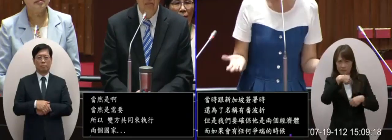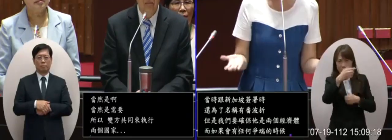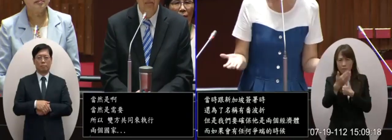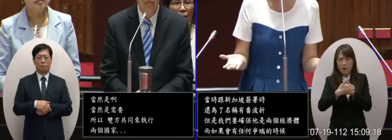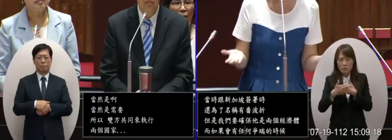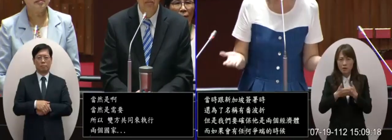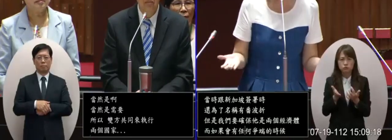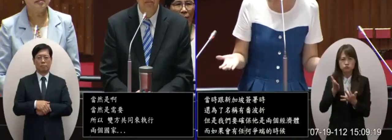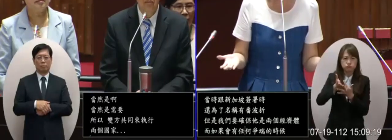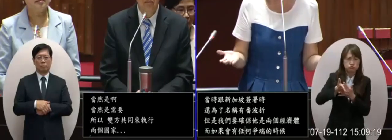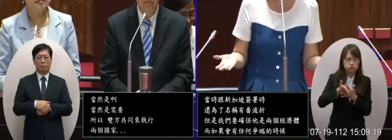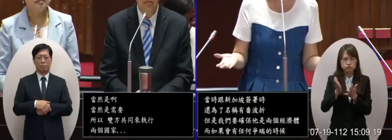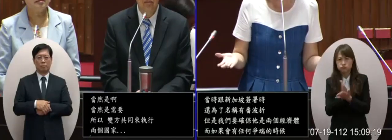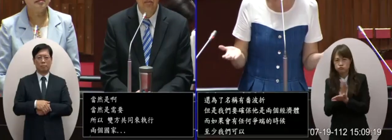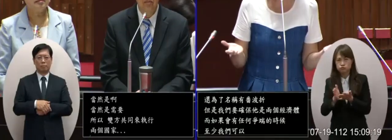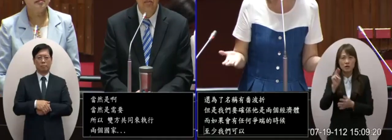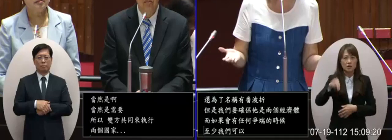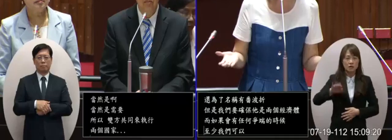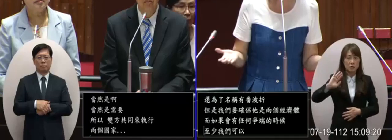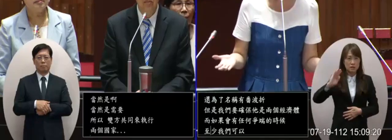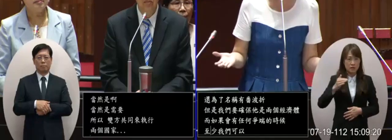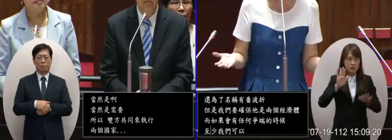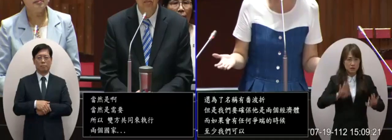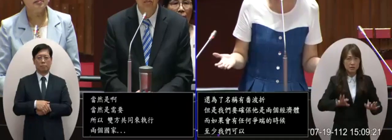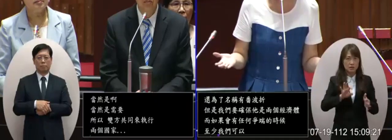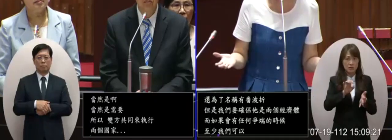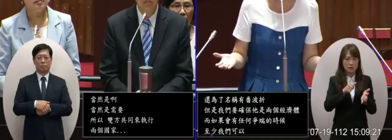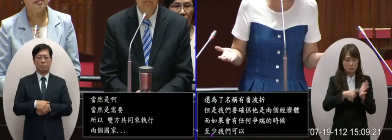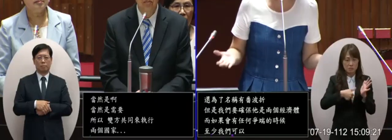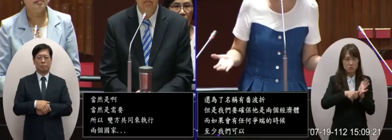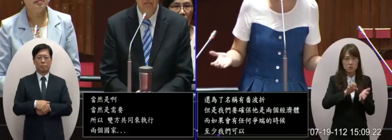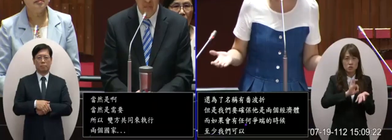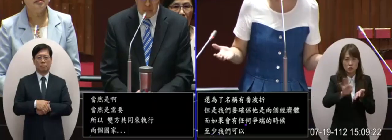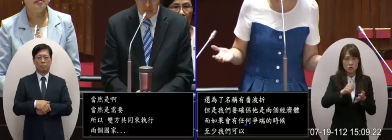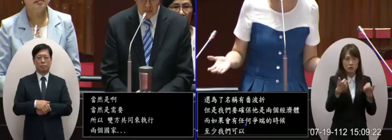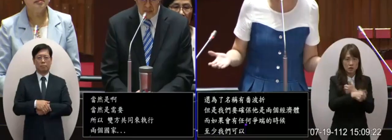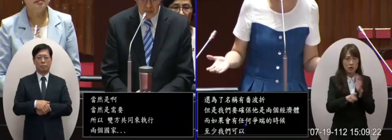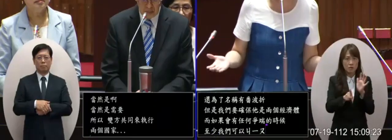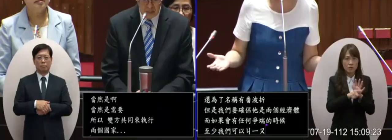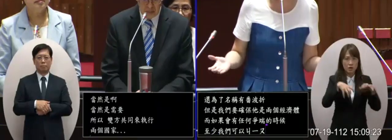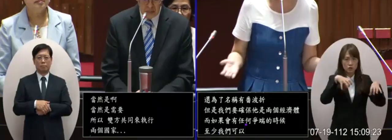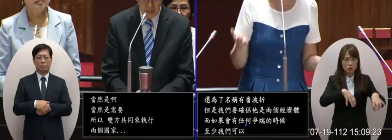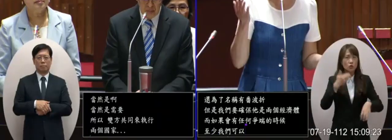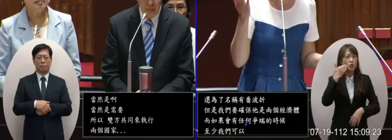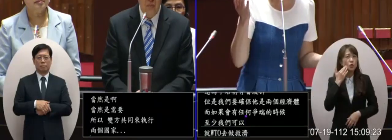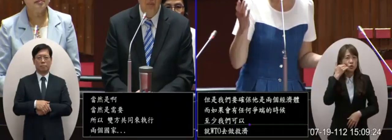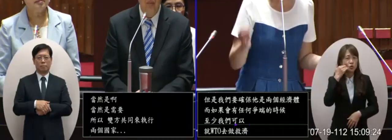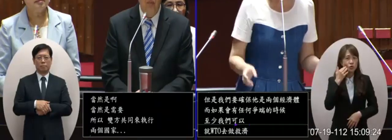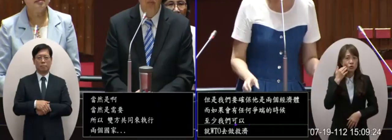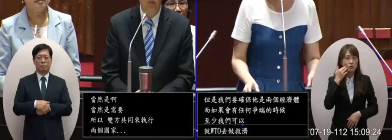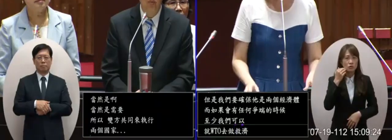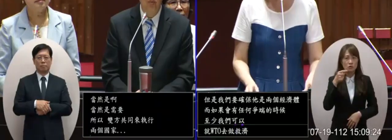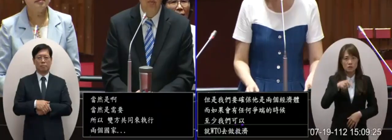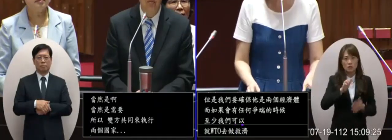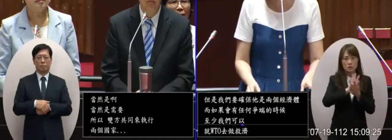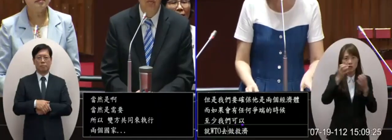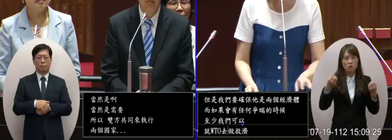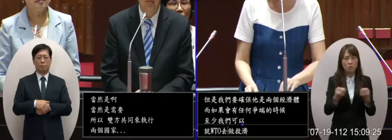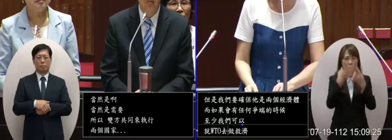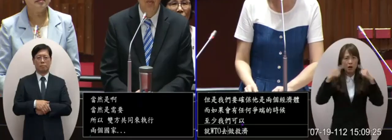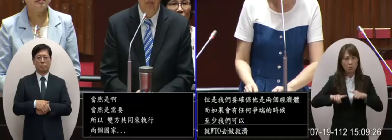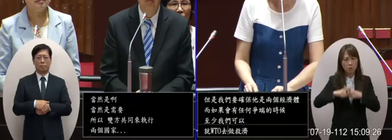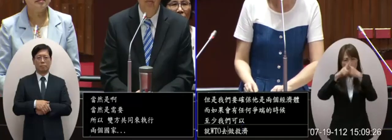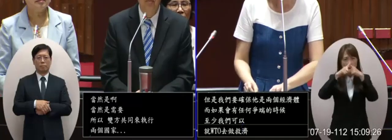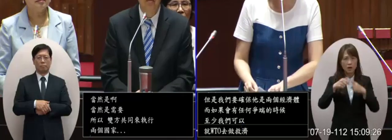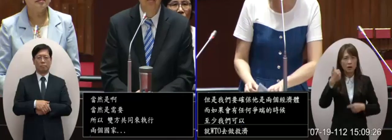代表处，请问一下，未来有任何的争端的时候，我们要怎么样来救济呢？好，所以这个就是我希望